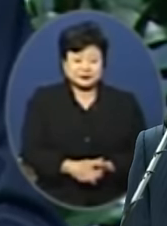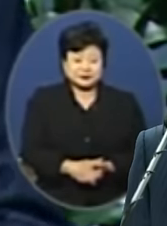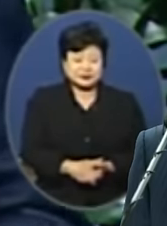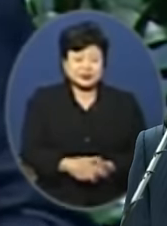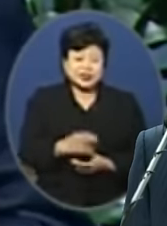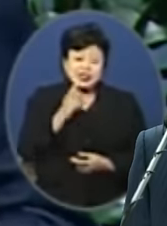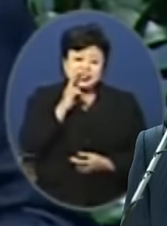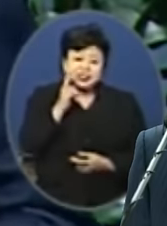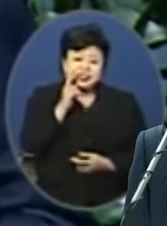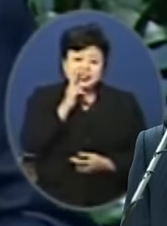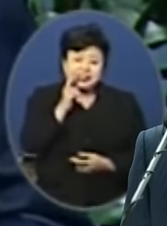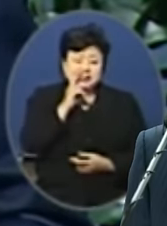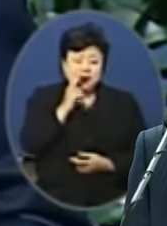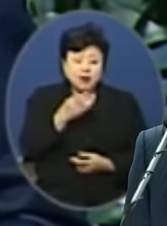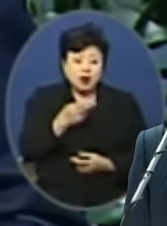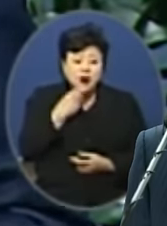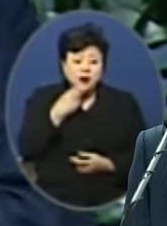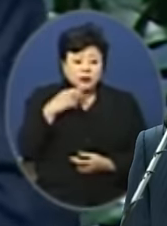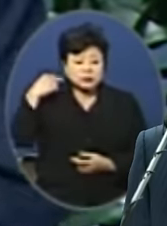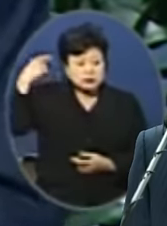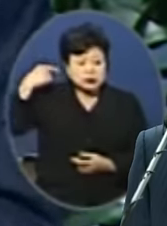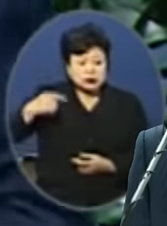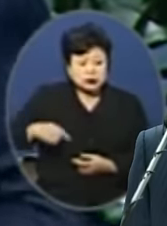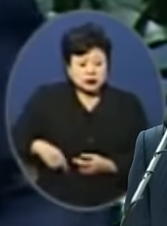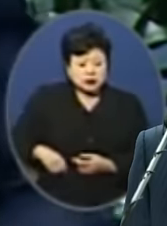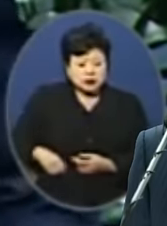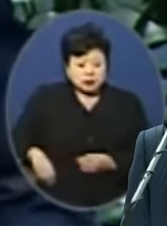담배가 떨어지면 꼭 미친 사람 같이 돼요.